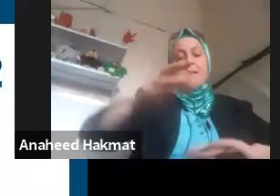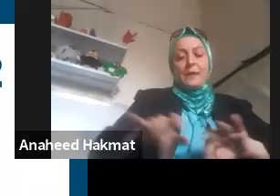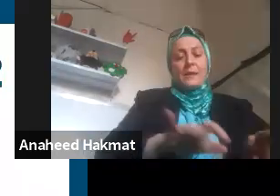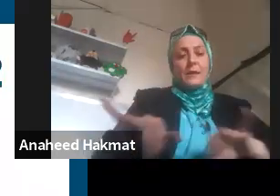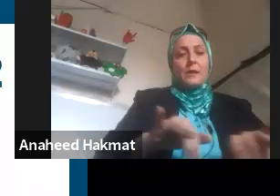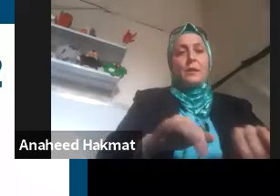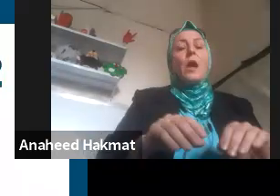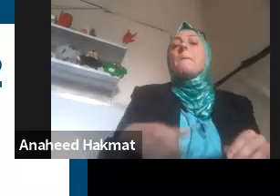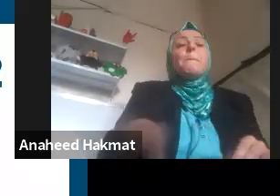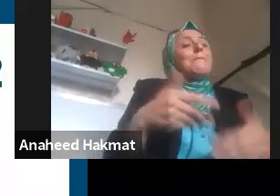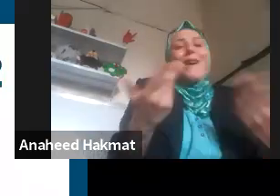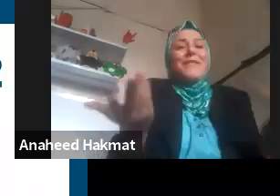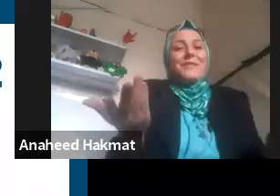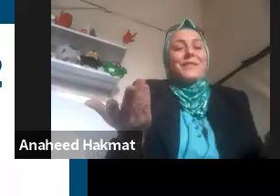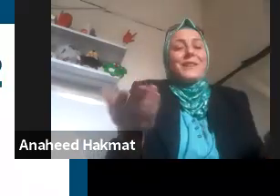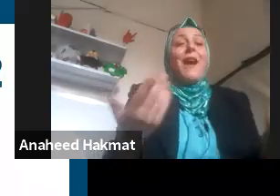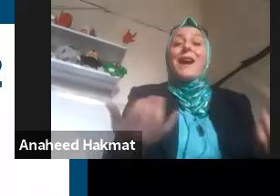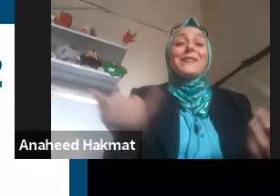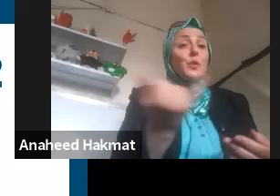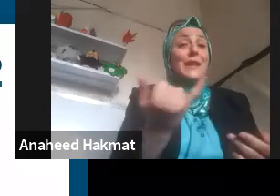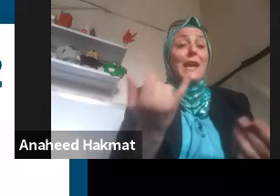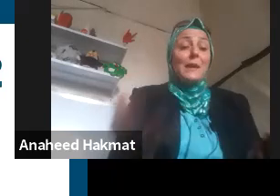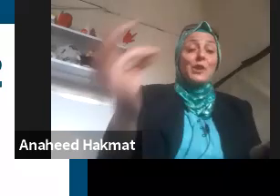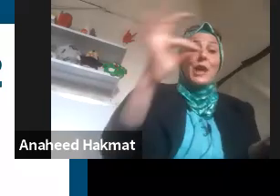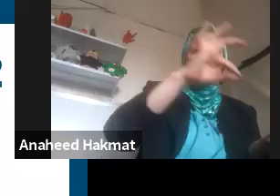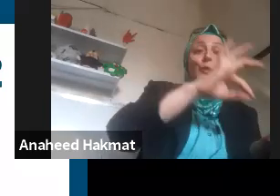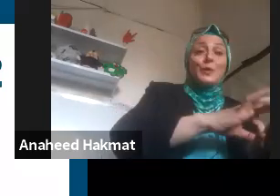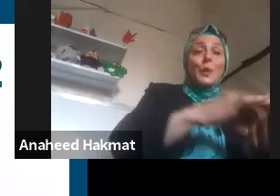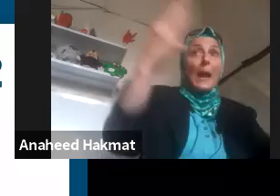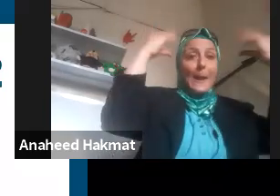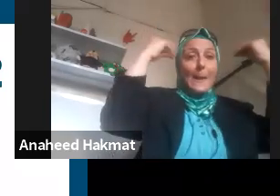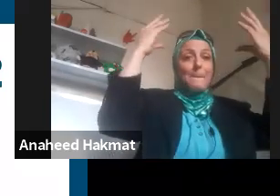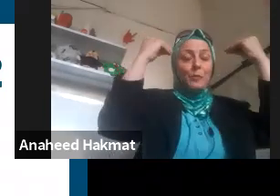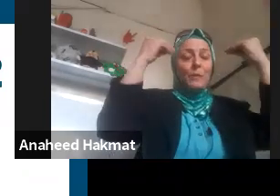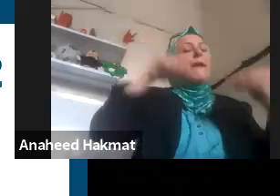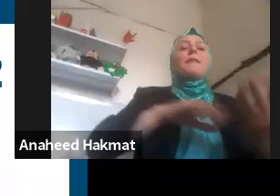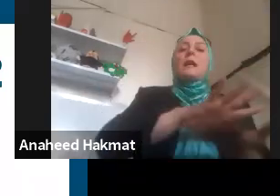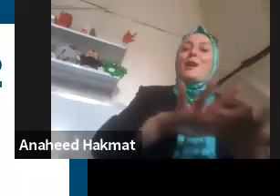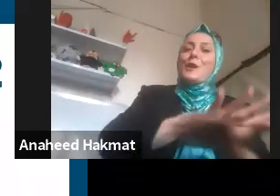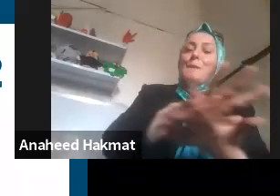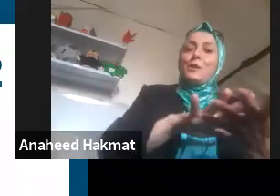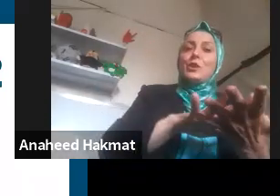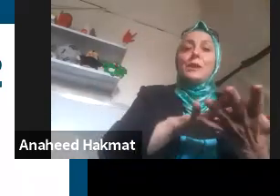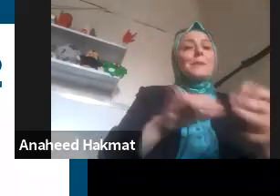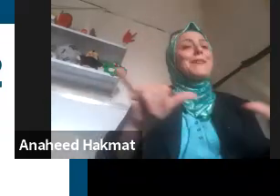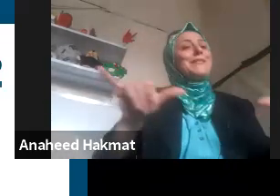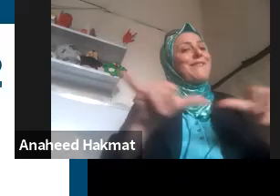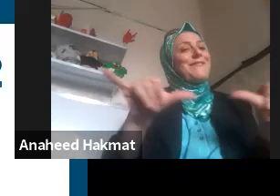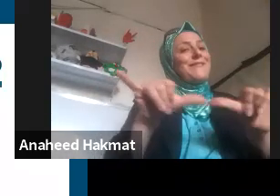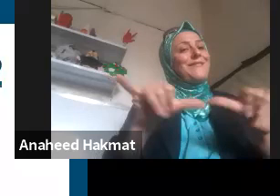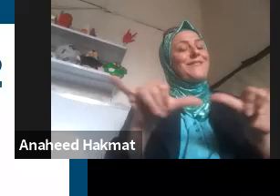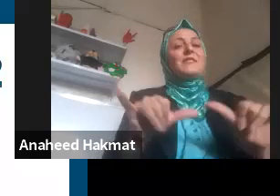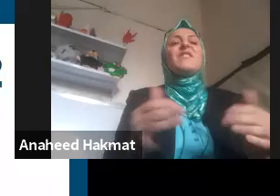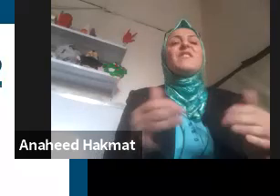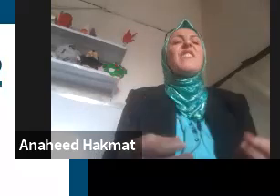بيسهلن وصولهم للمعلومات. وطبعاً في عنا مشكلة خدمة الإنترنت اللي هي بطيئة أو